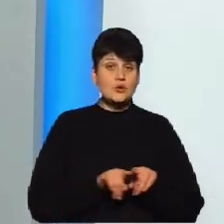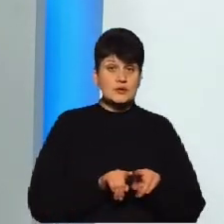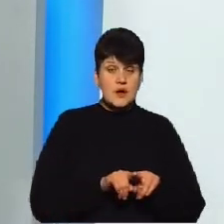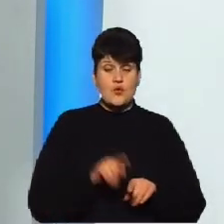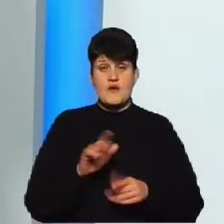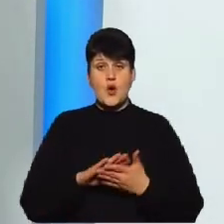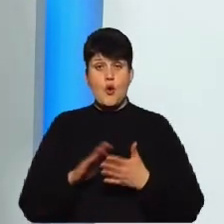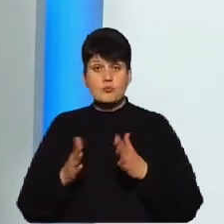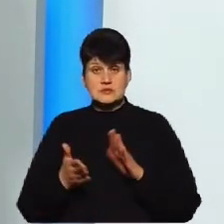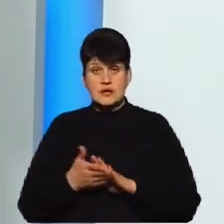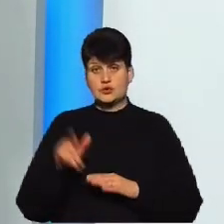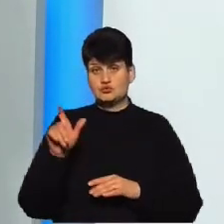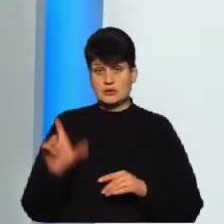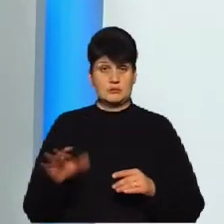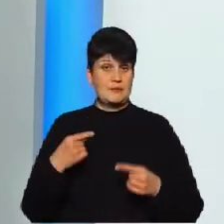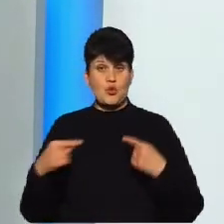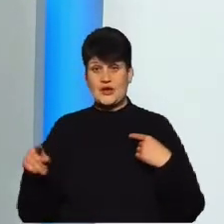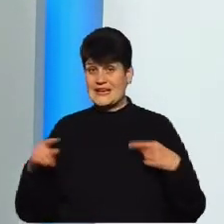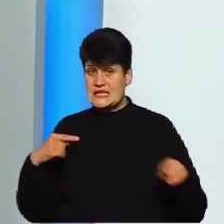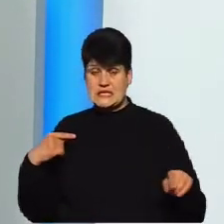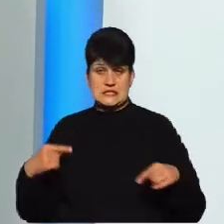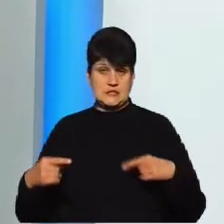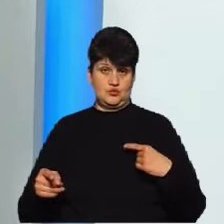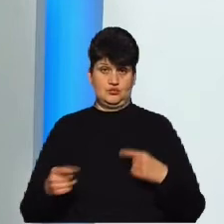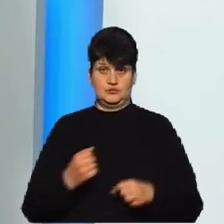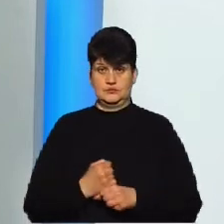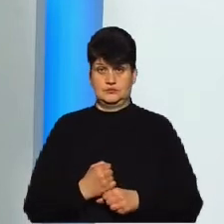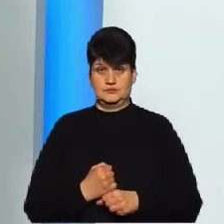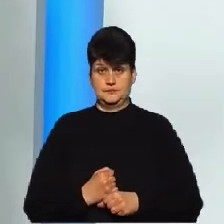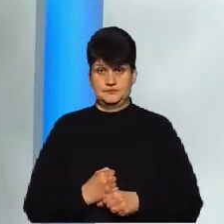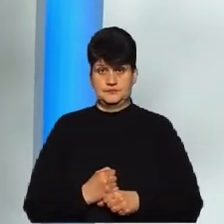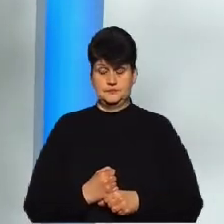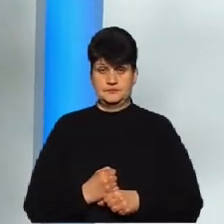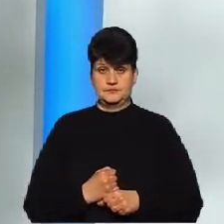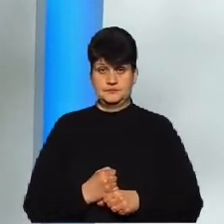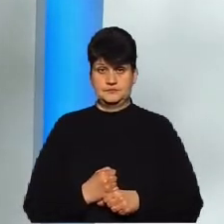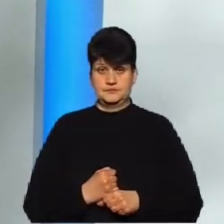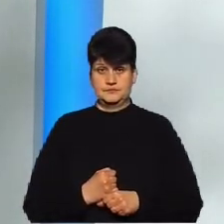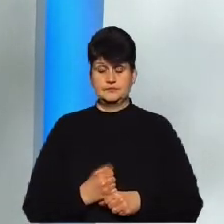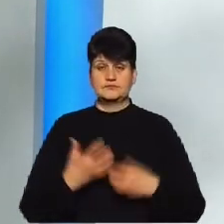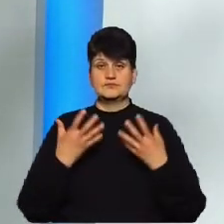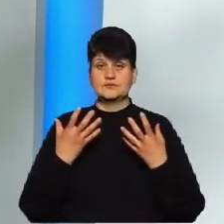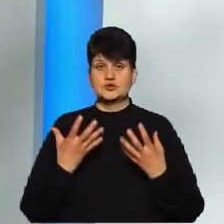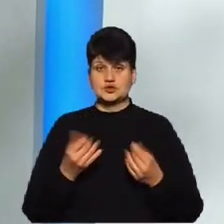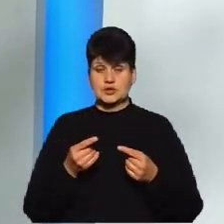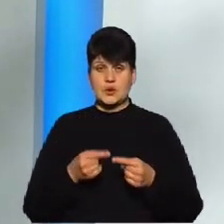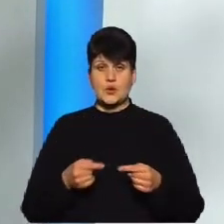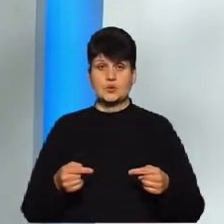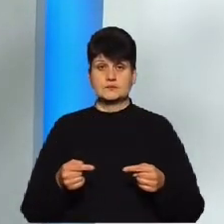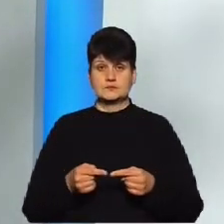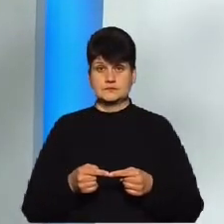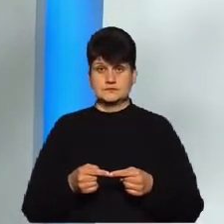буде по-різному реагувати. І ще ви